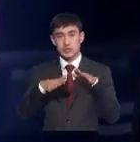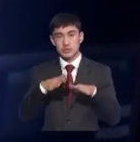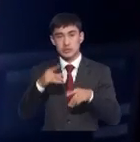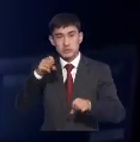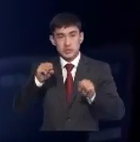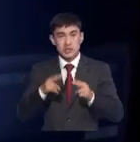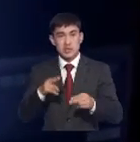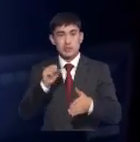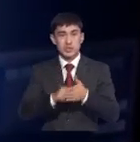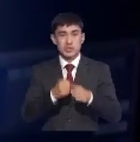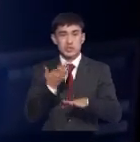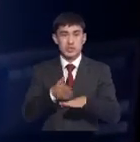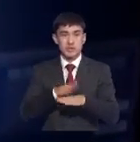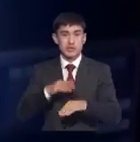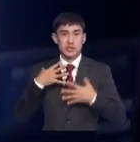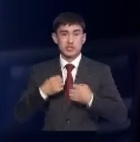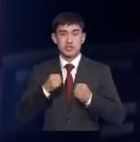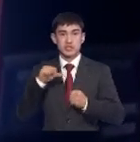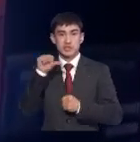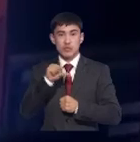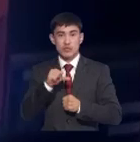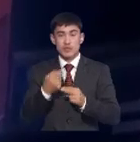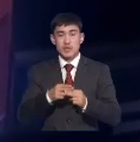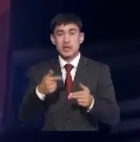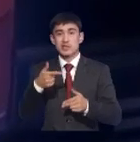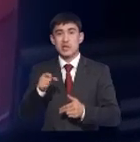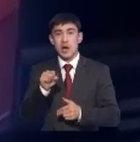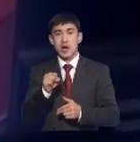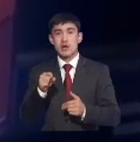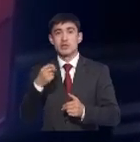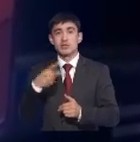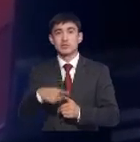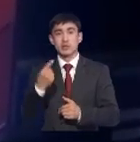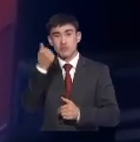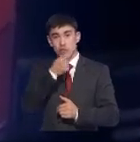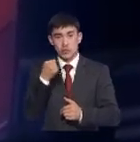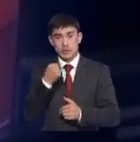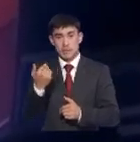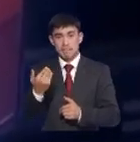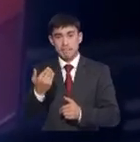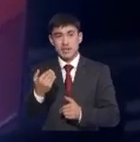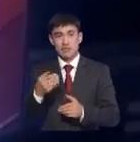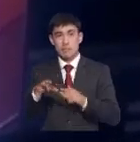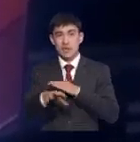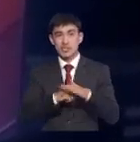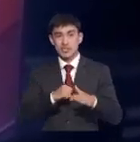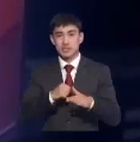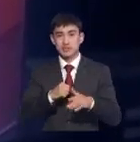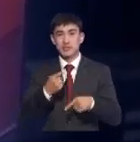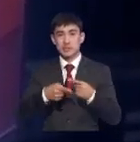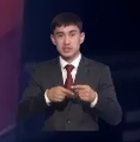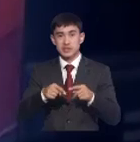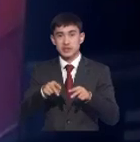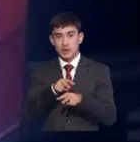умышленном причинении тяжкого вреда здоровью гражданина по имени А в июне 2021 года и его похищение следствия